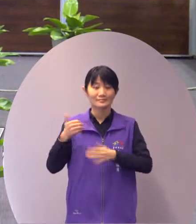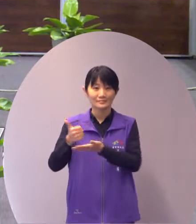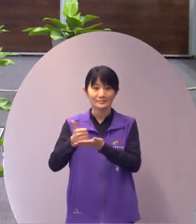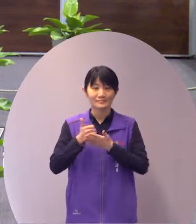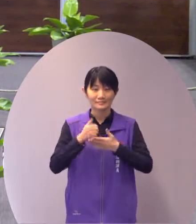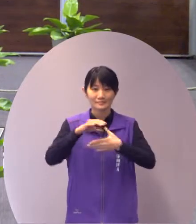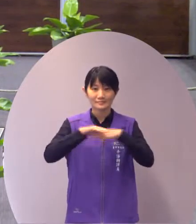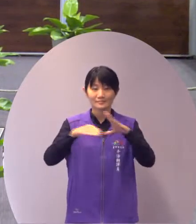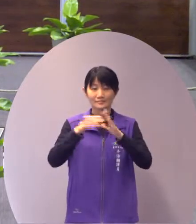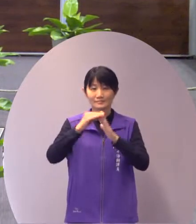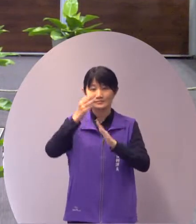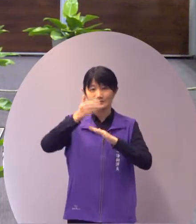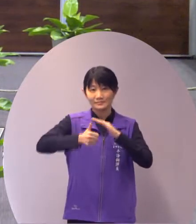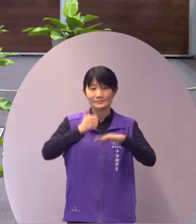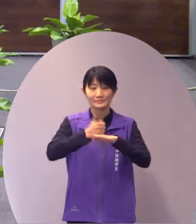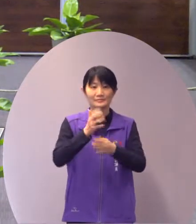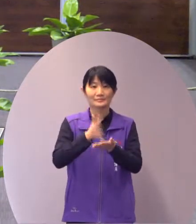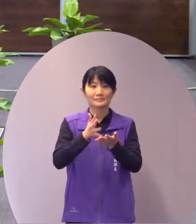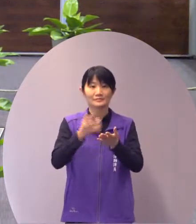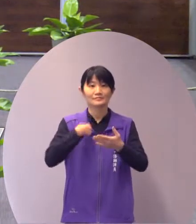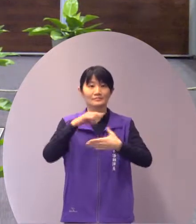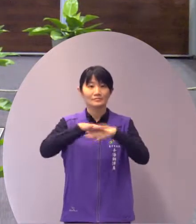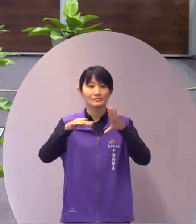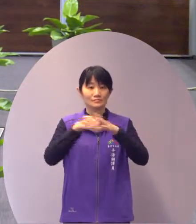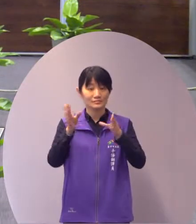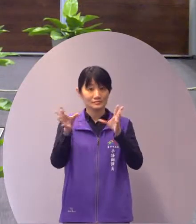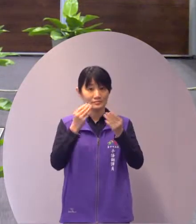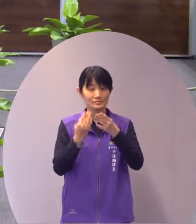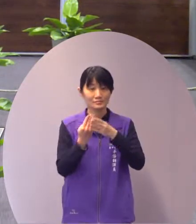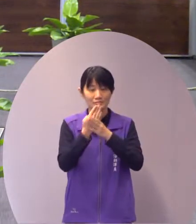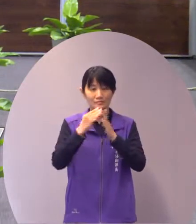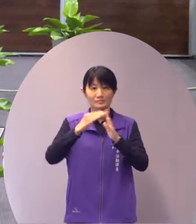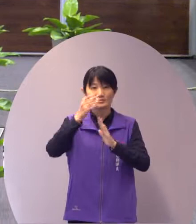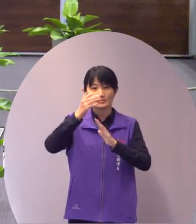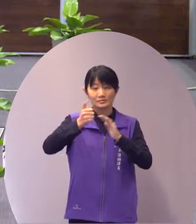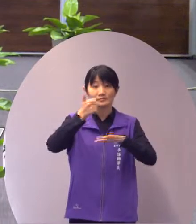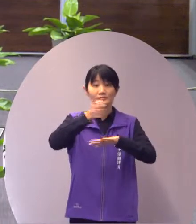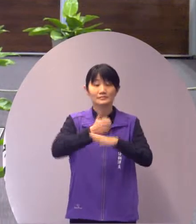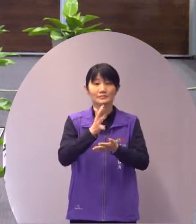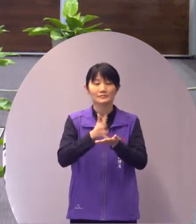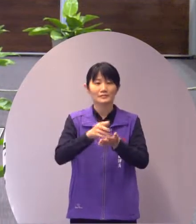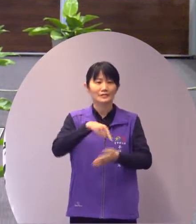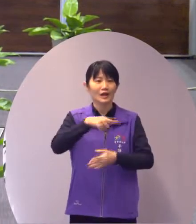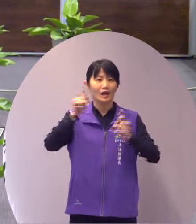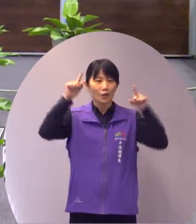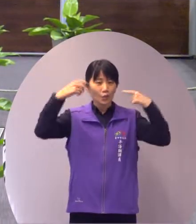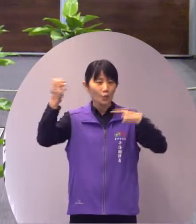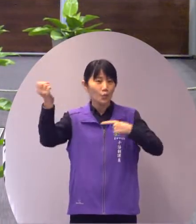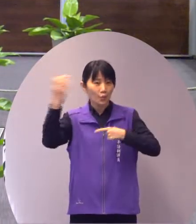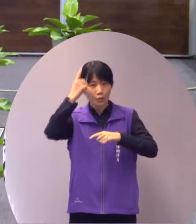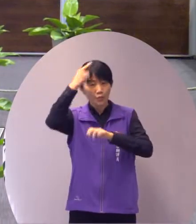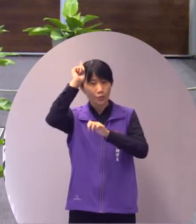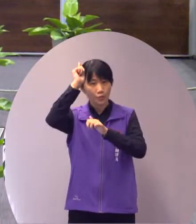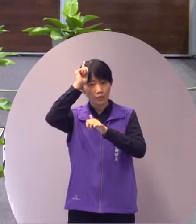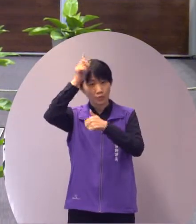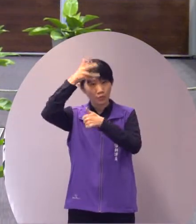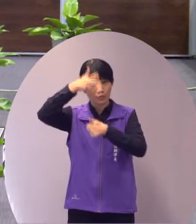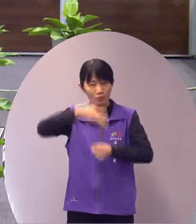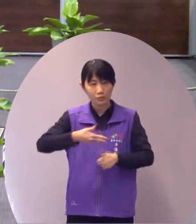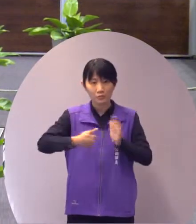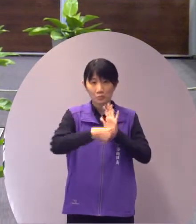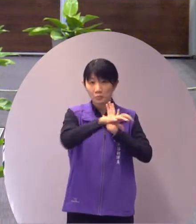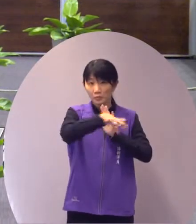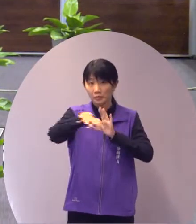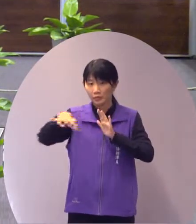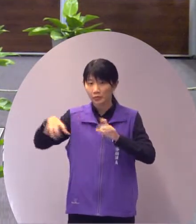长、各位长官，大家早安。我是文化资产处处长李志富。大家常常都会听到古迹、历史建筑、遗址等名